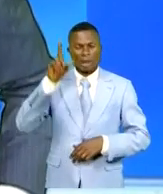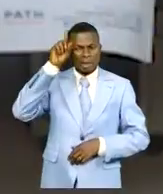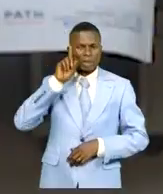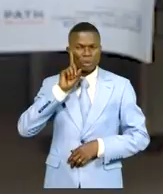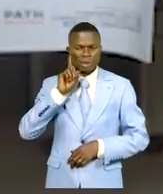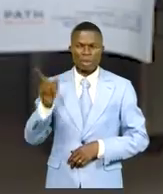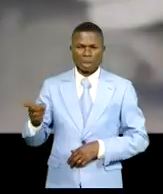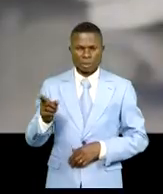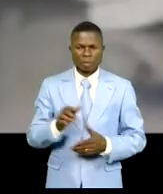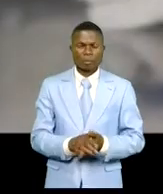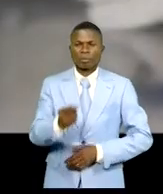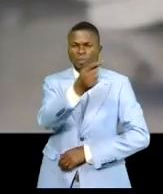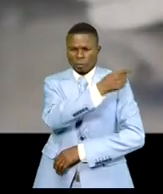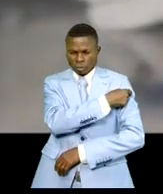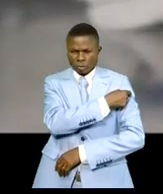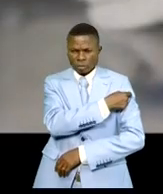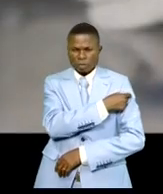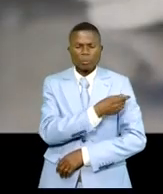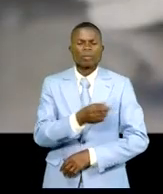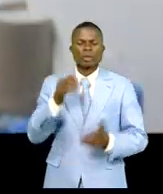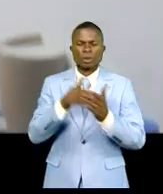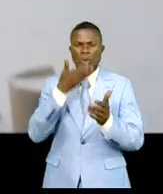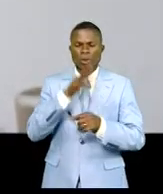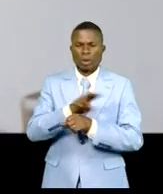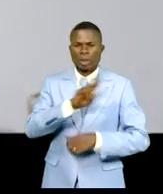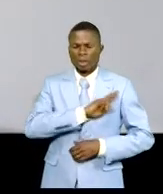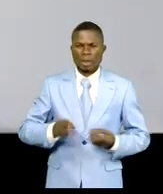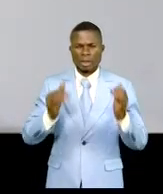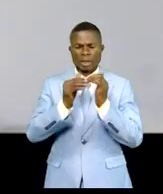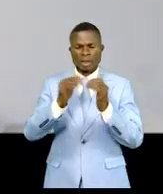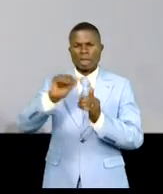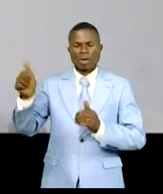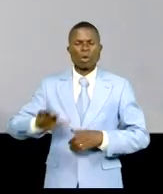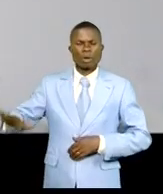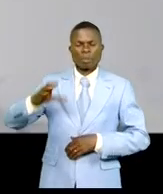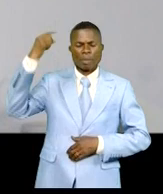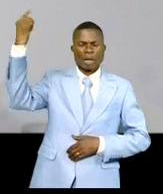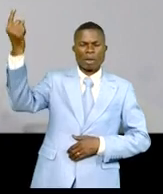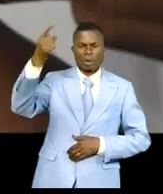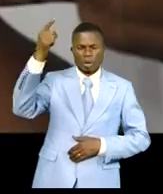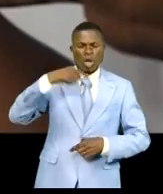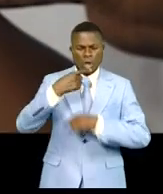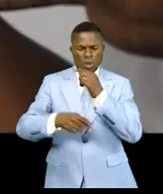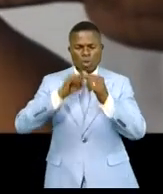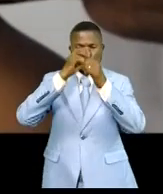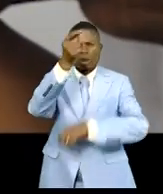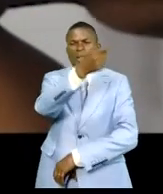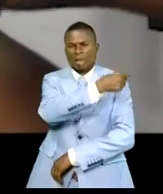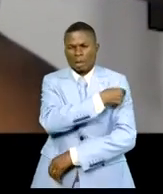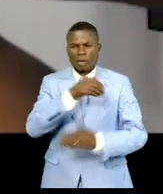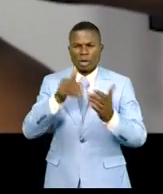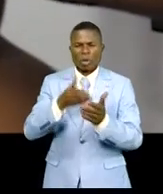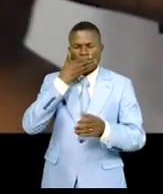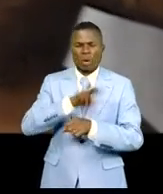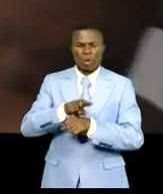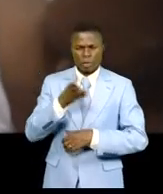commentaires. Première dose d'AstraZeneca, la RDC, au même titre que les autres nations du monde, s'élance dans la vaccination contre la